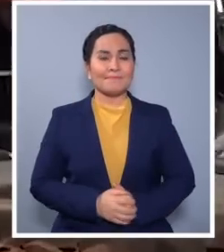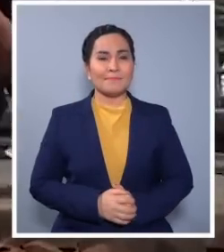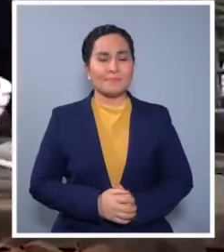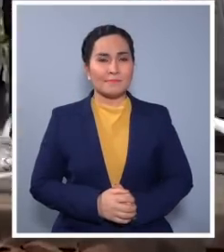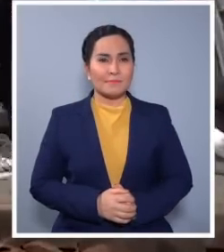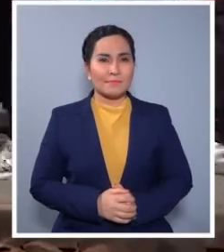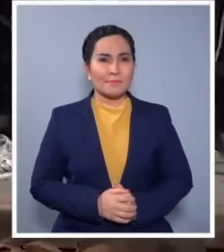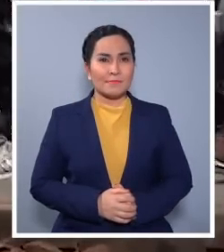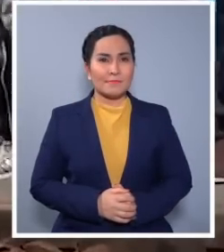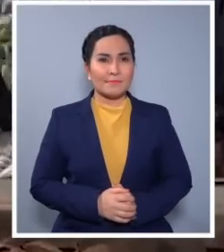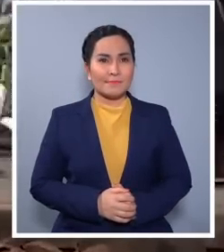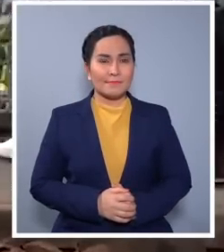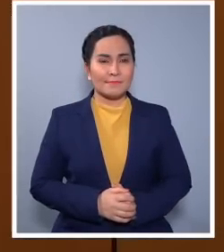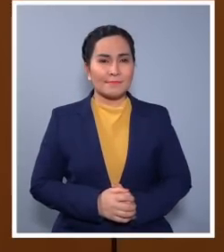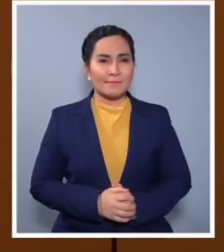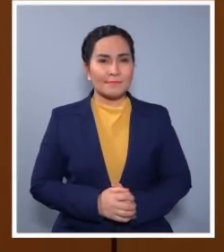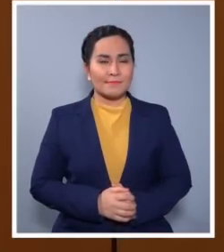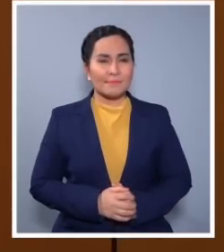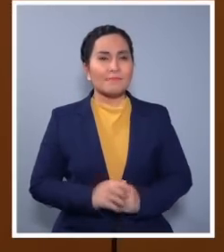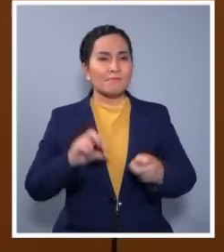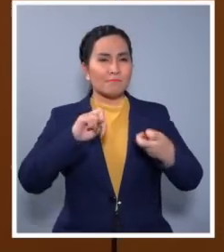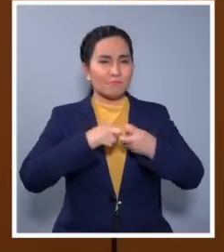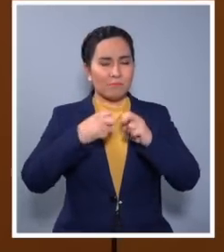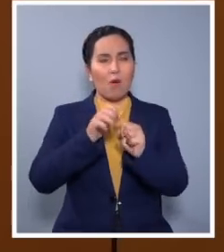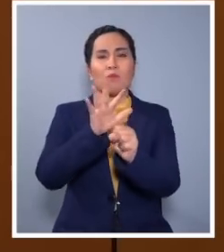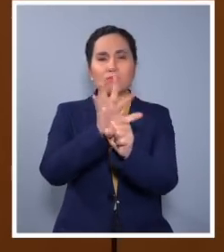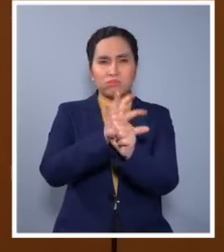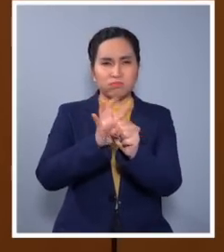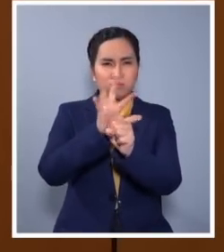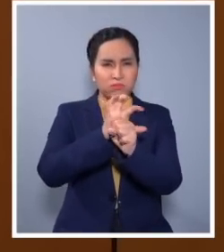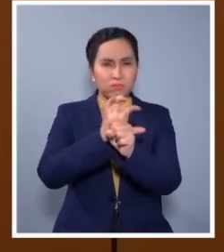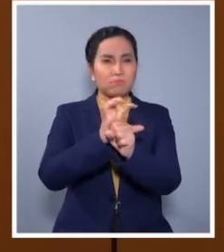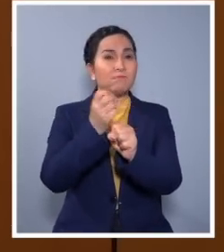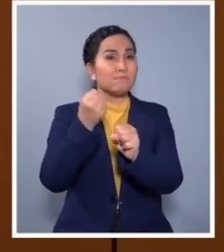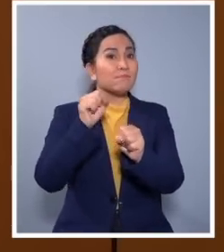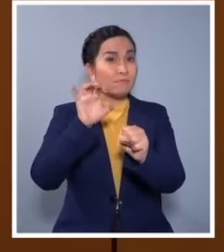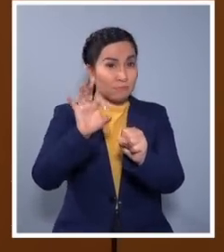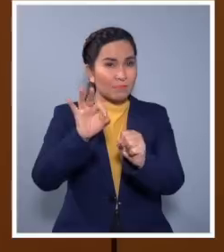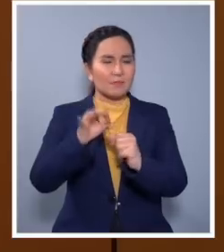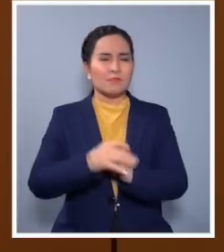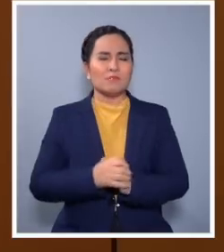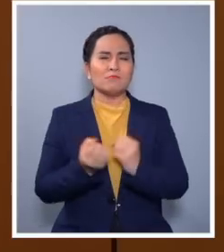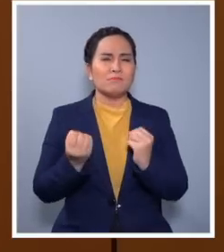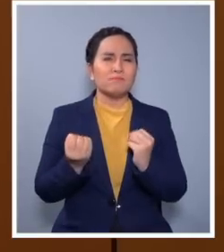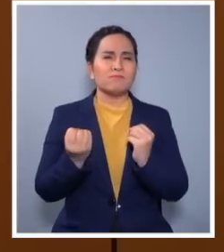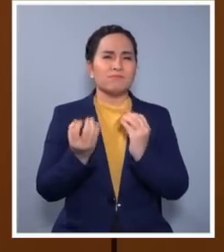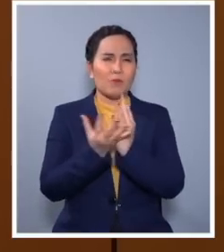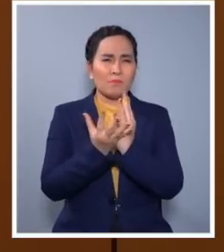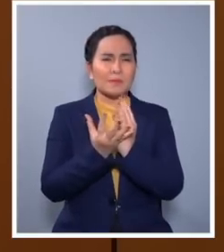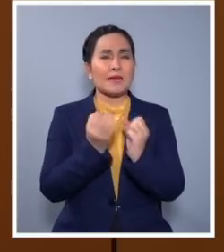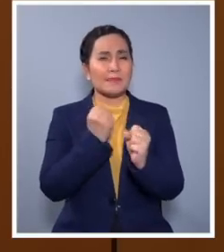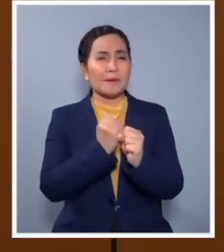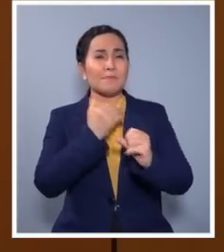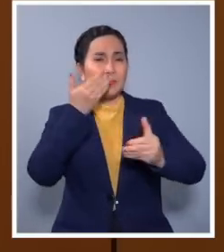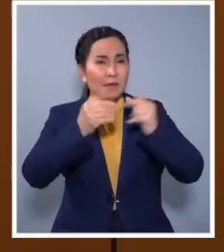ล จากปัญหาโควิด-19เนี่ยนะครับ ก็ทำให้เกิดความ